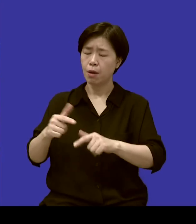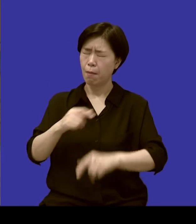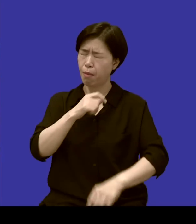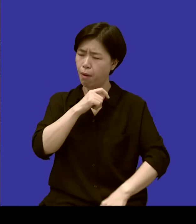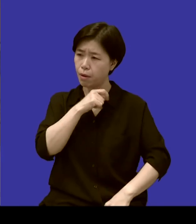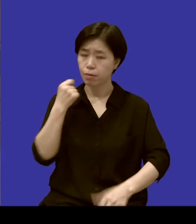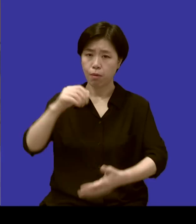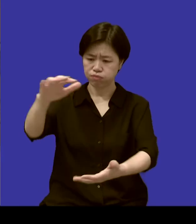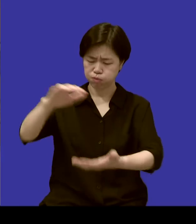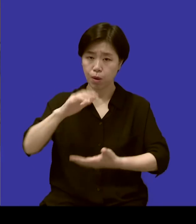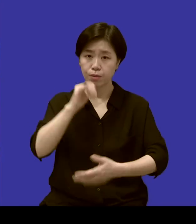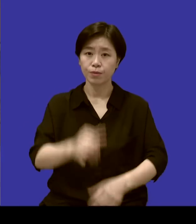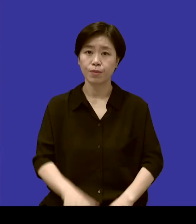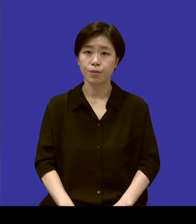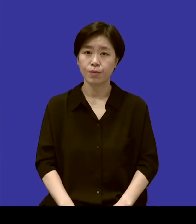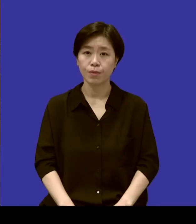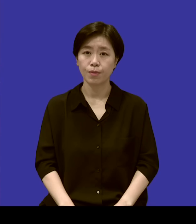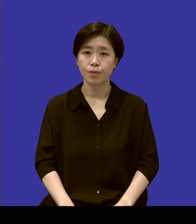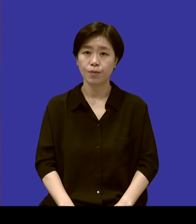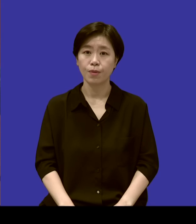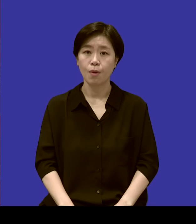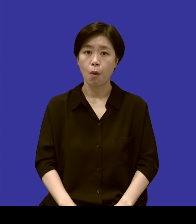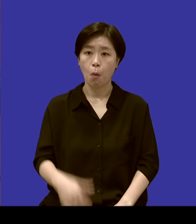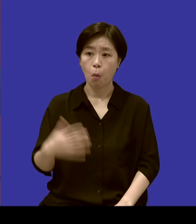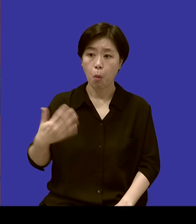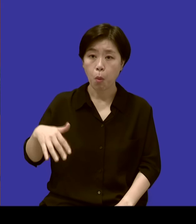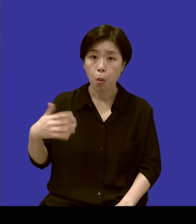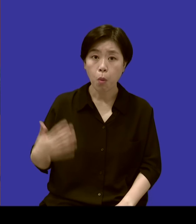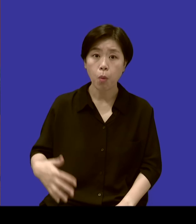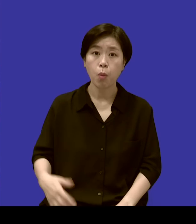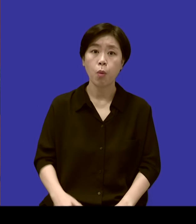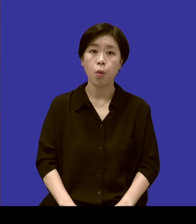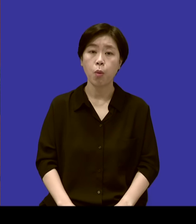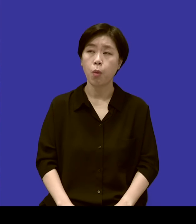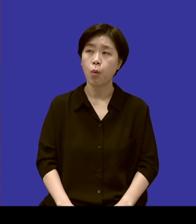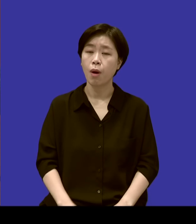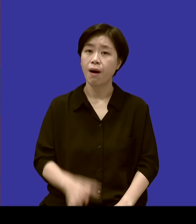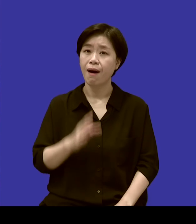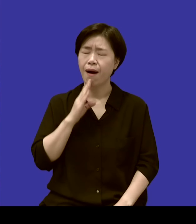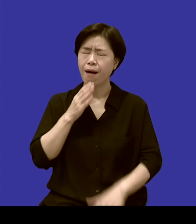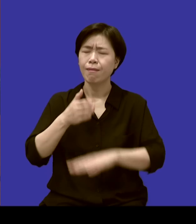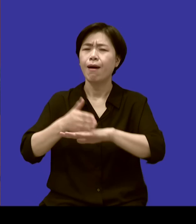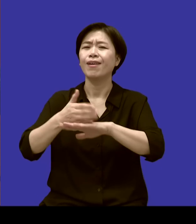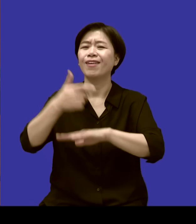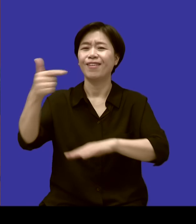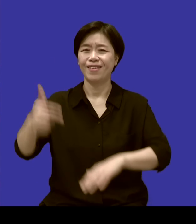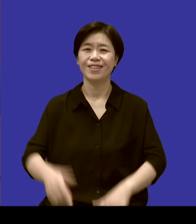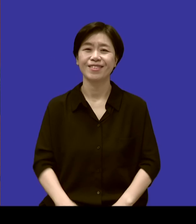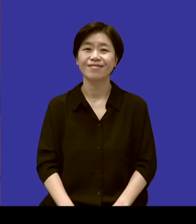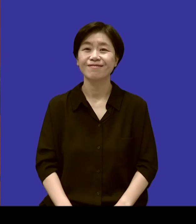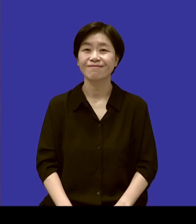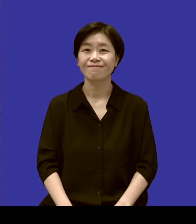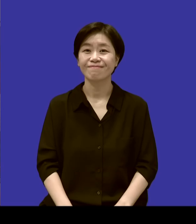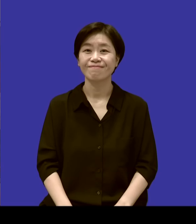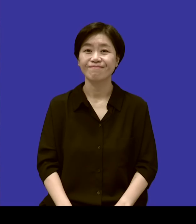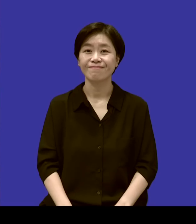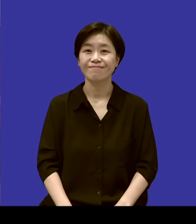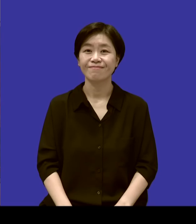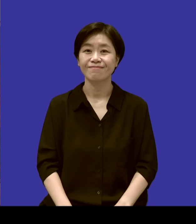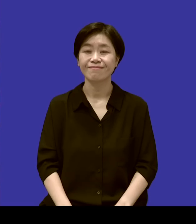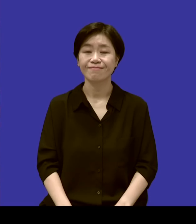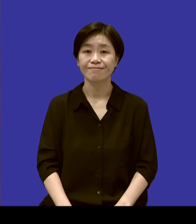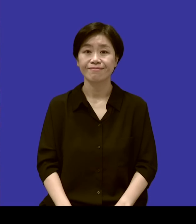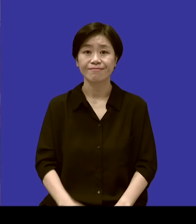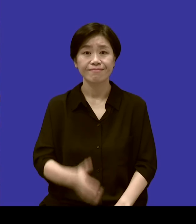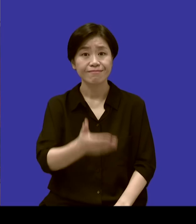어머 야 이거 2박 3일을 내가 이걸 먹고 어머 세상에 하늘이 나를 도왔다 이러고 이게 웬 떡이냐. 아무리